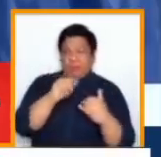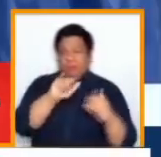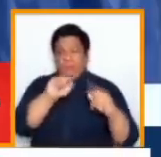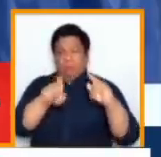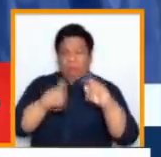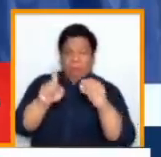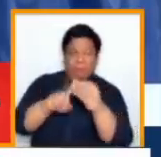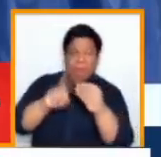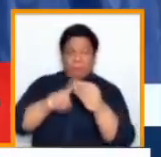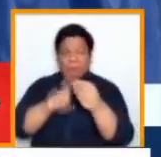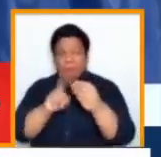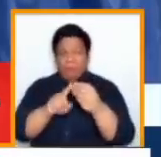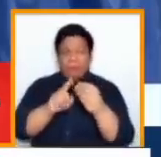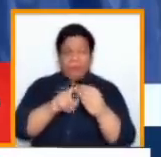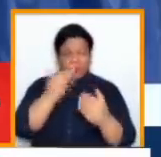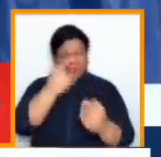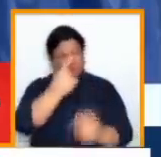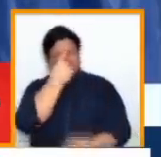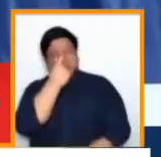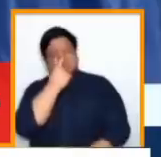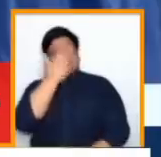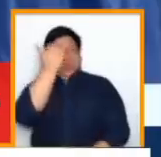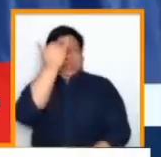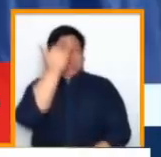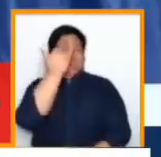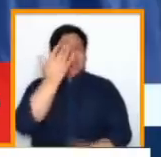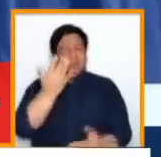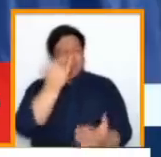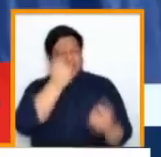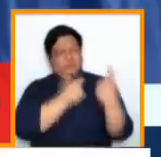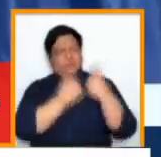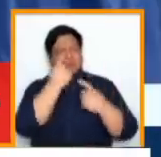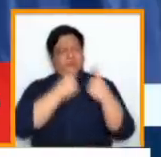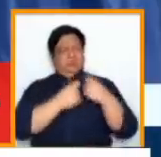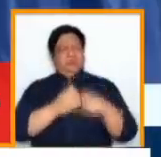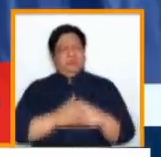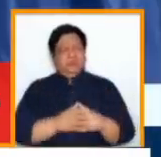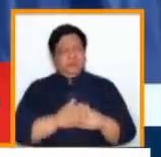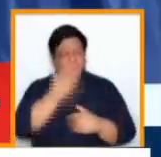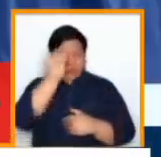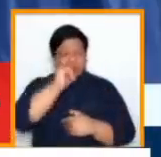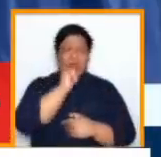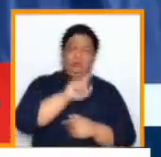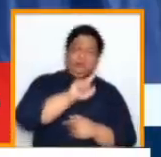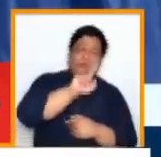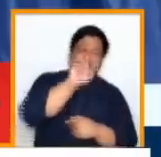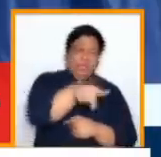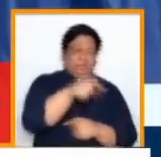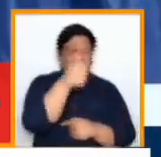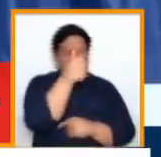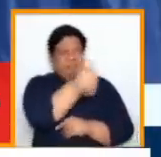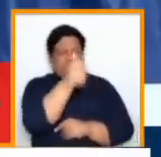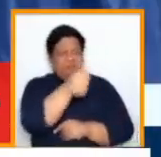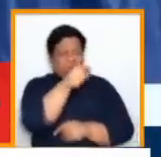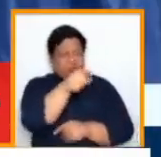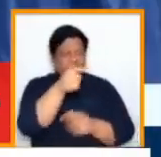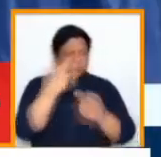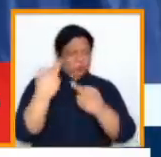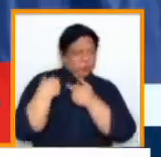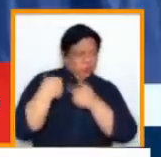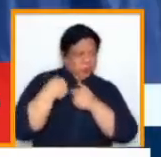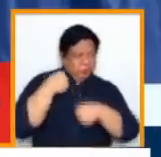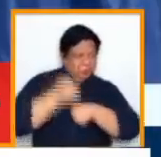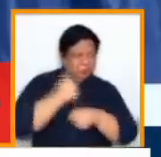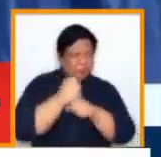mo ako tanungin? Bakit mo kami tanungin? Bakit hindi mo tanungin ang sarili mo? Kayo ang gumawa ng batas. This act